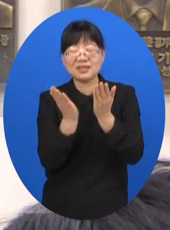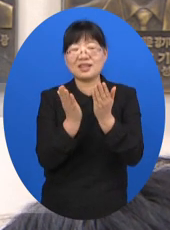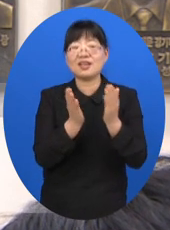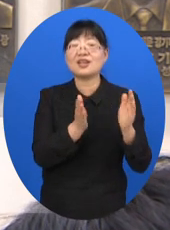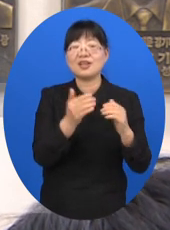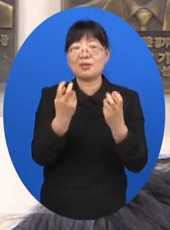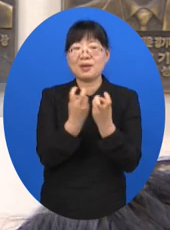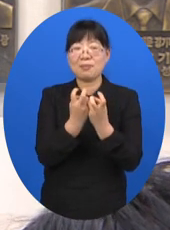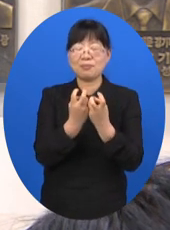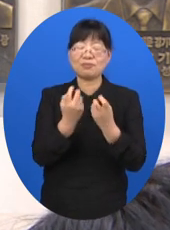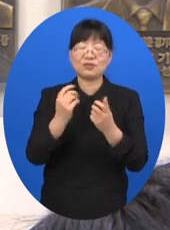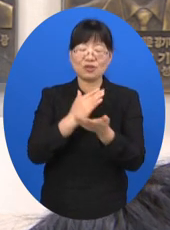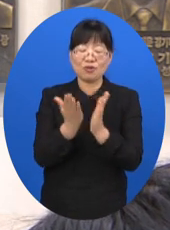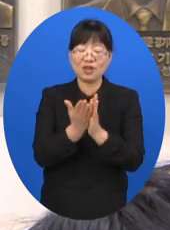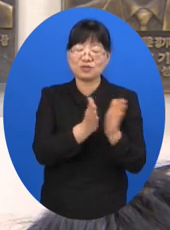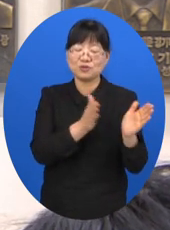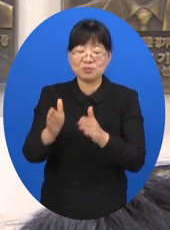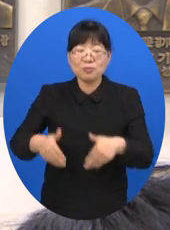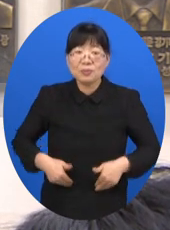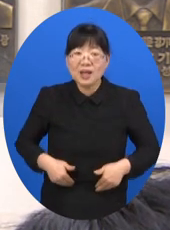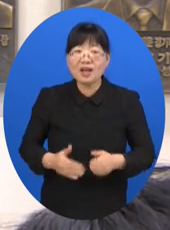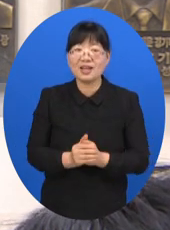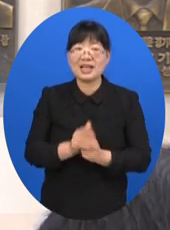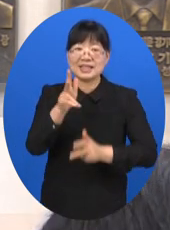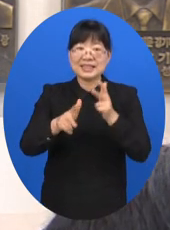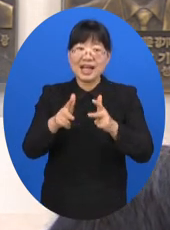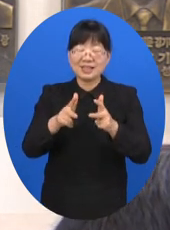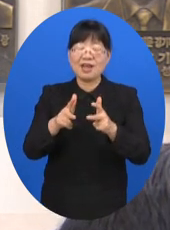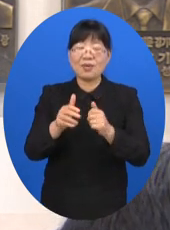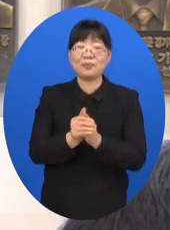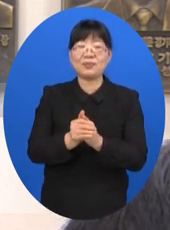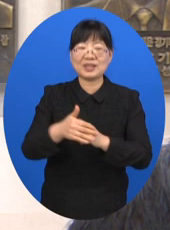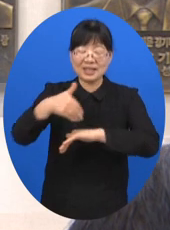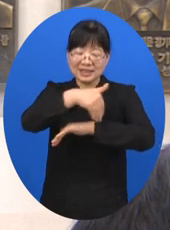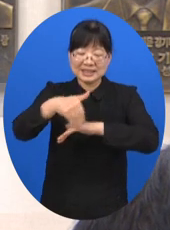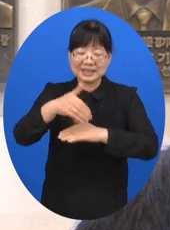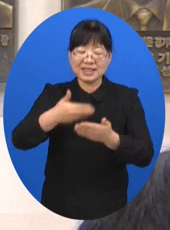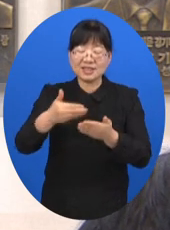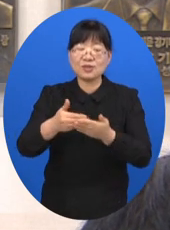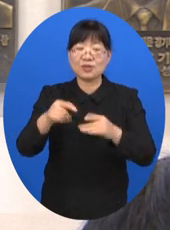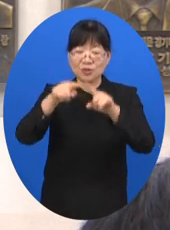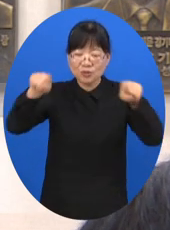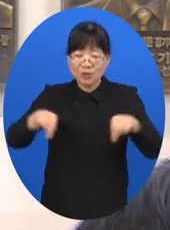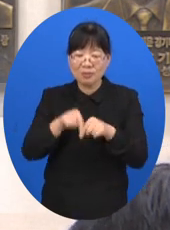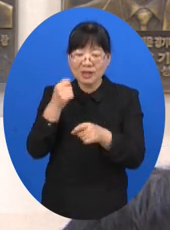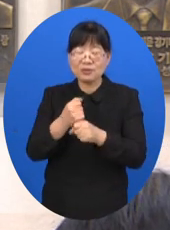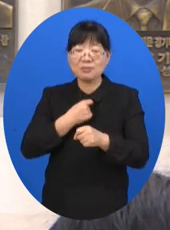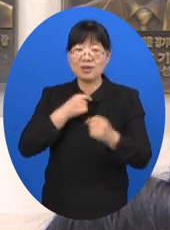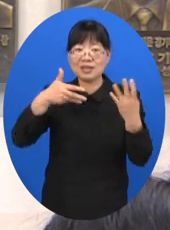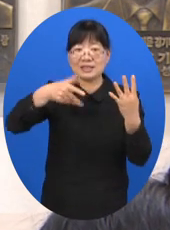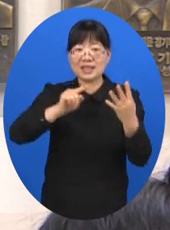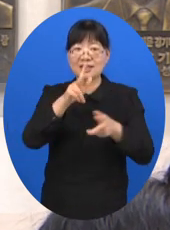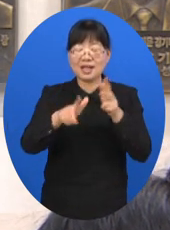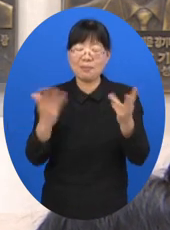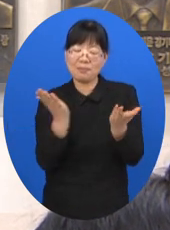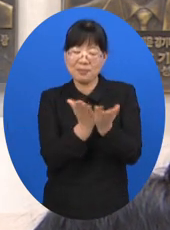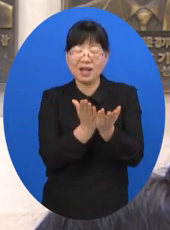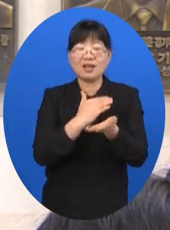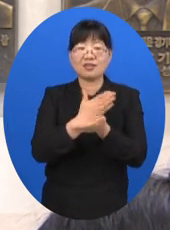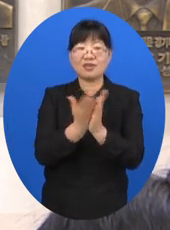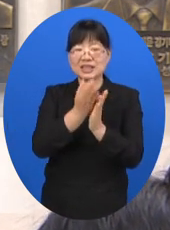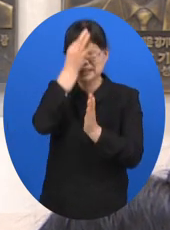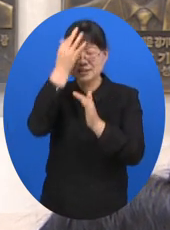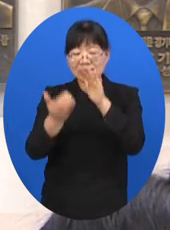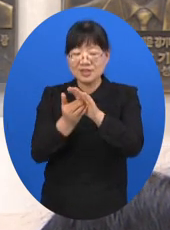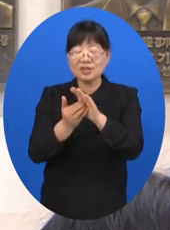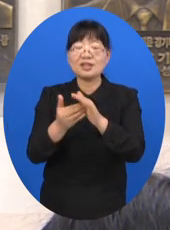북도의 산업 전략 지도를 만들려고 합니다. 4차 산업혁명에 해당되는 여러 첨단 산업뿐만 아니라